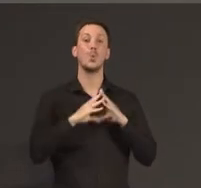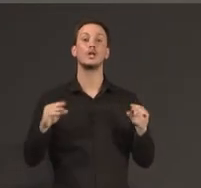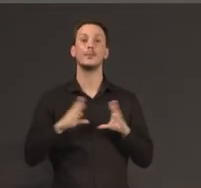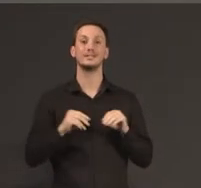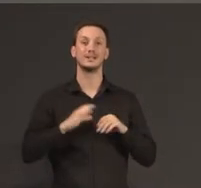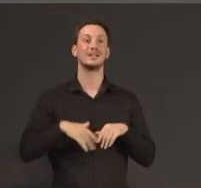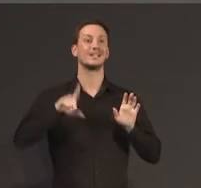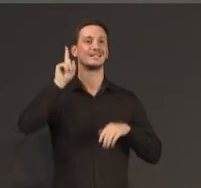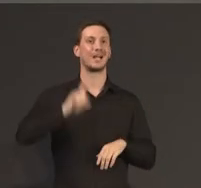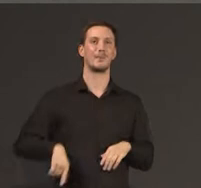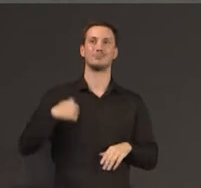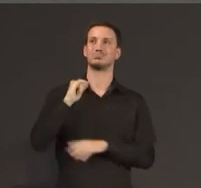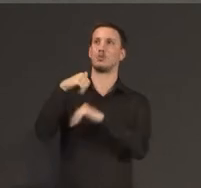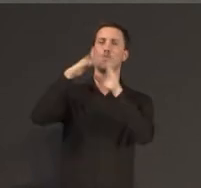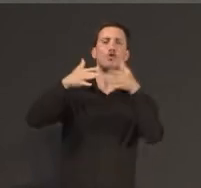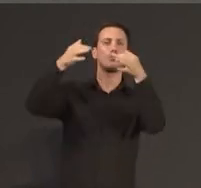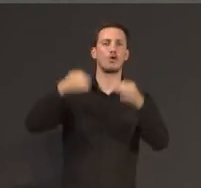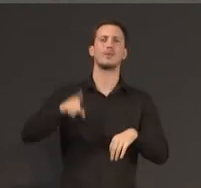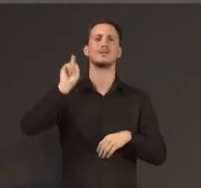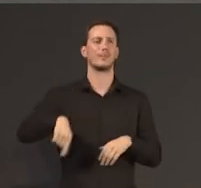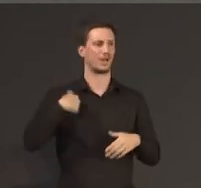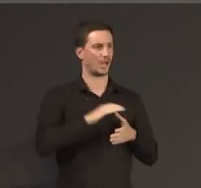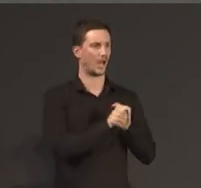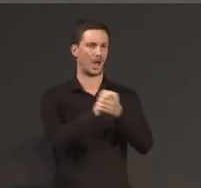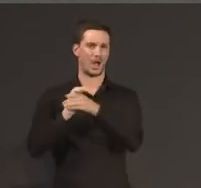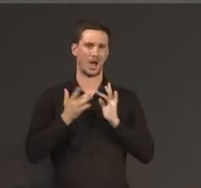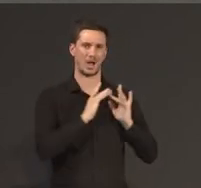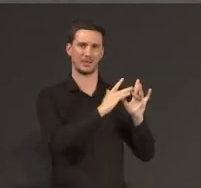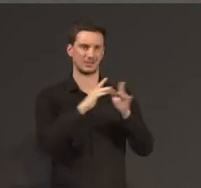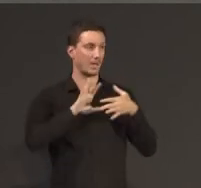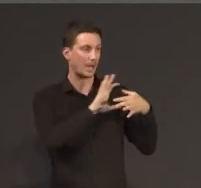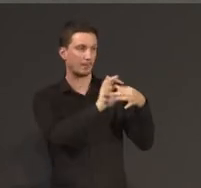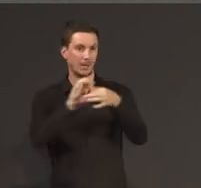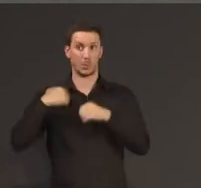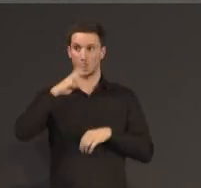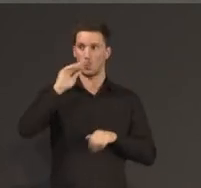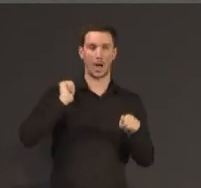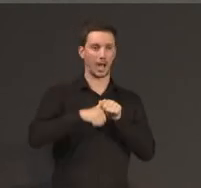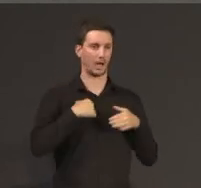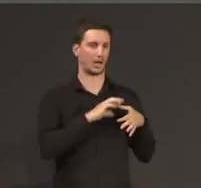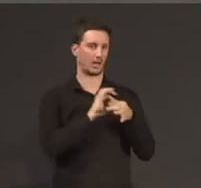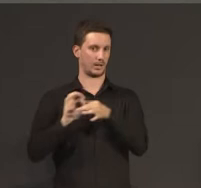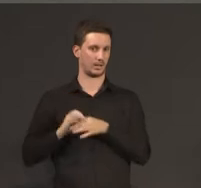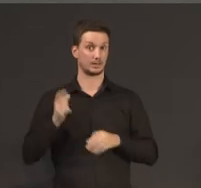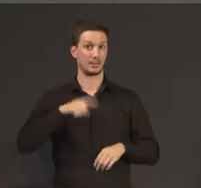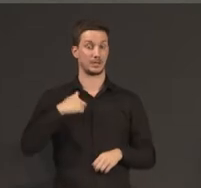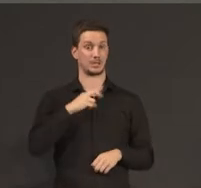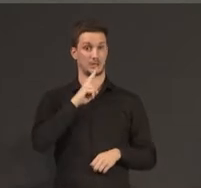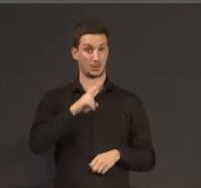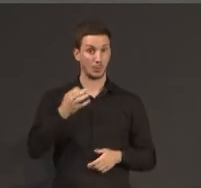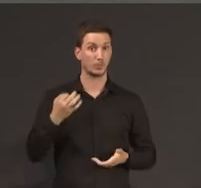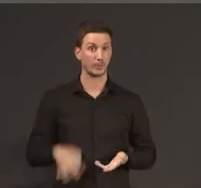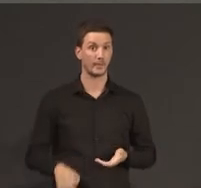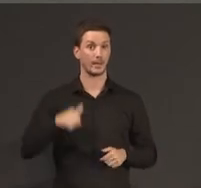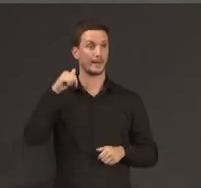a més de ser la institució on et formes, són les amistats, els vincles que s'han forjat durant aquests 4 anys. Podríem dir fins i tot